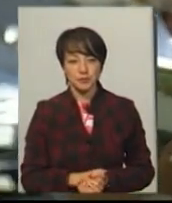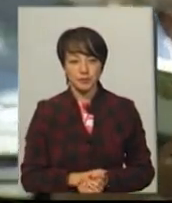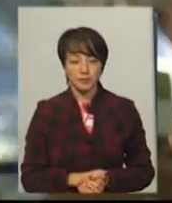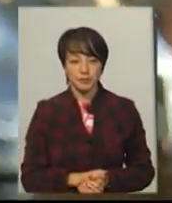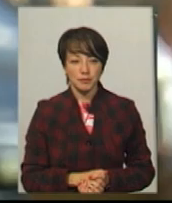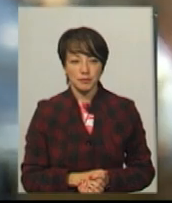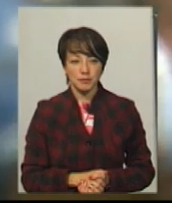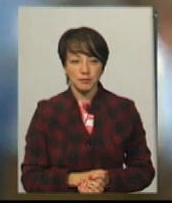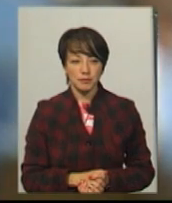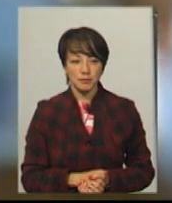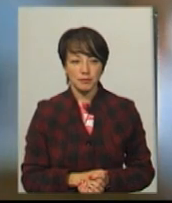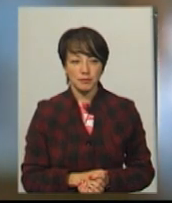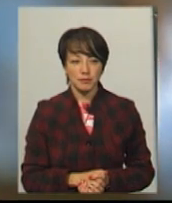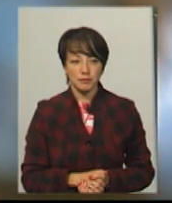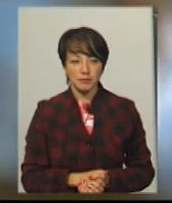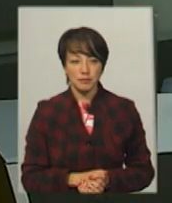Якубчик. Новини на Суспільному.